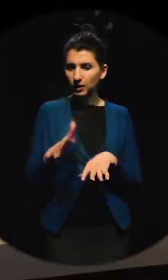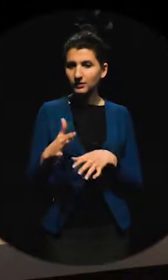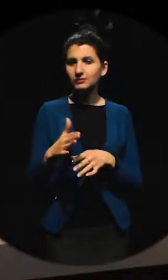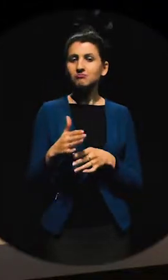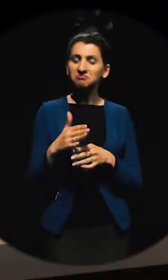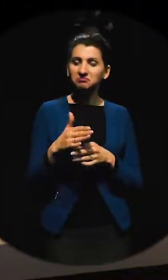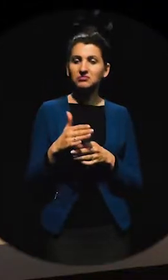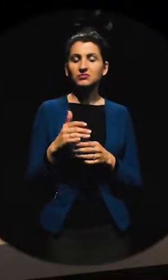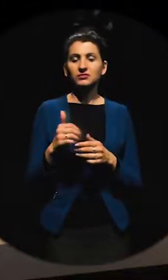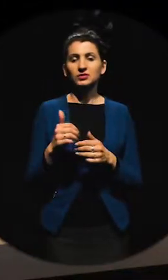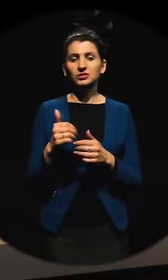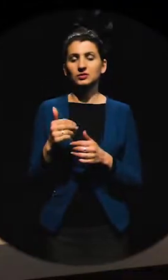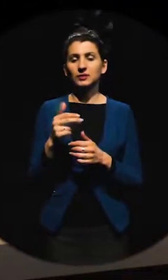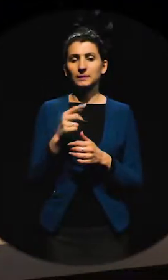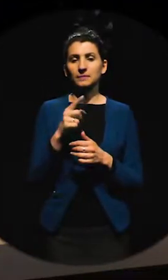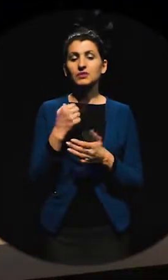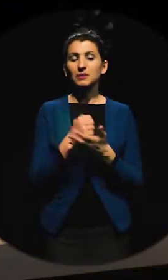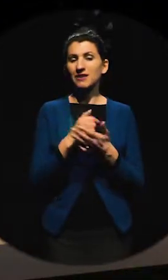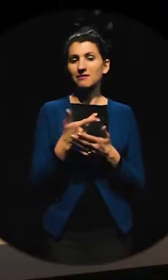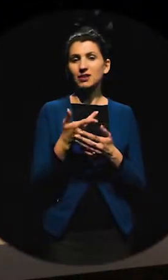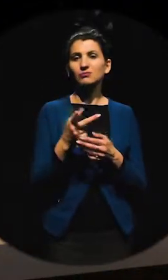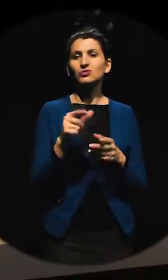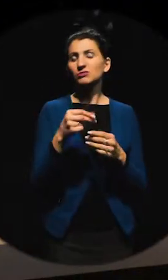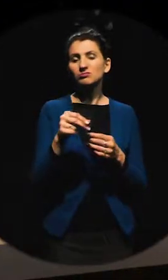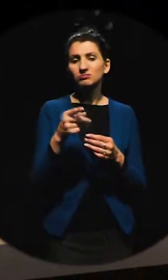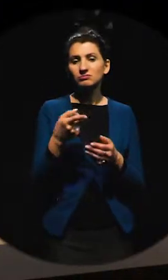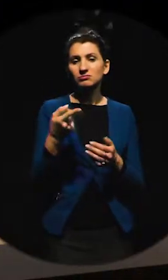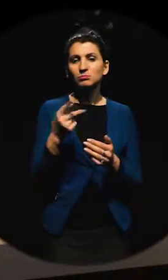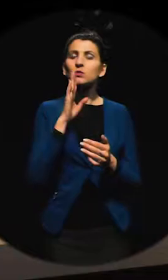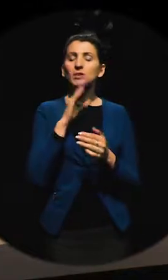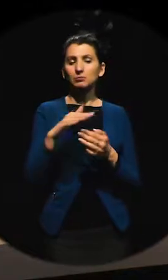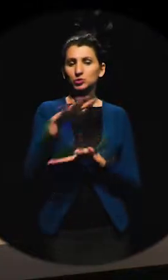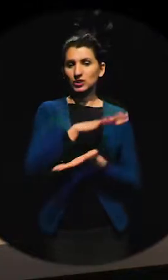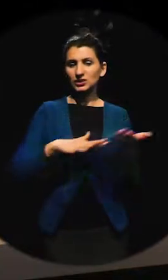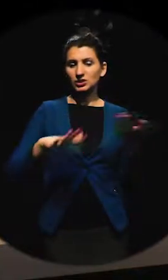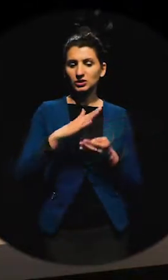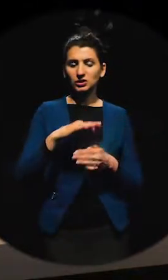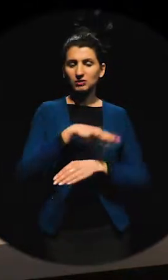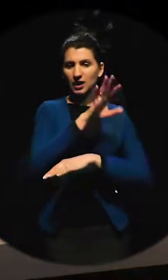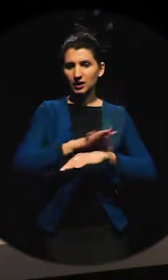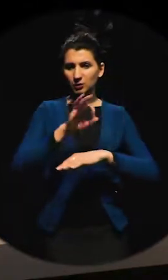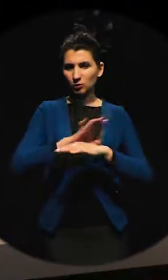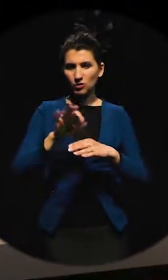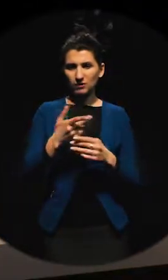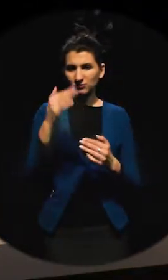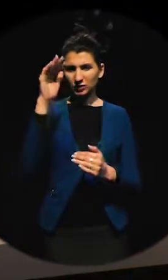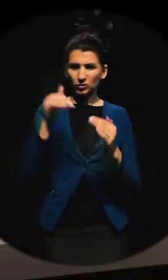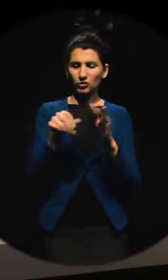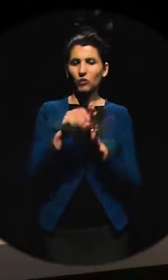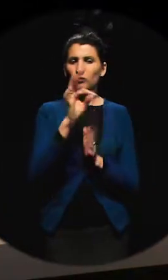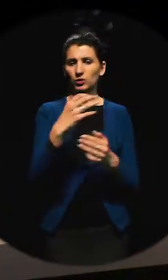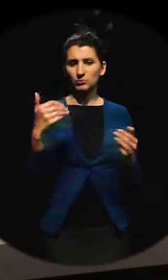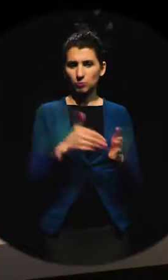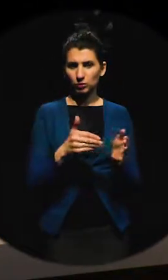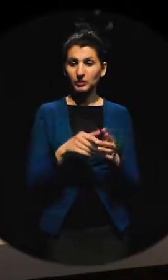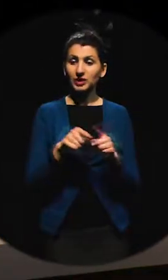bardzo wyraźnym geście kwestię niedostosowania przestrzeni do ich potrzeb, ale też jakby zaznaczając bardzo wyraźnie właśnie